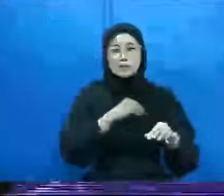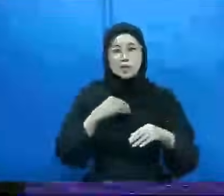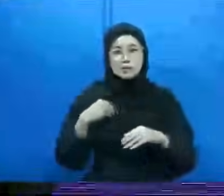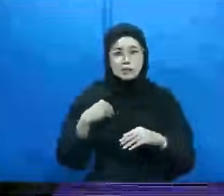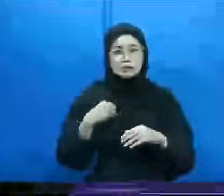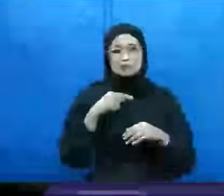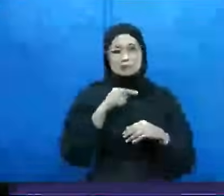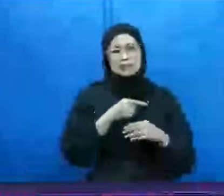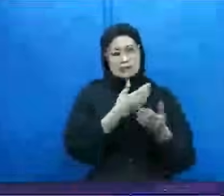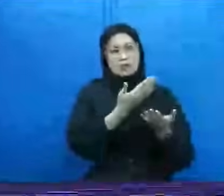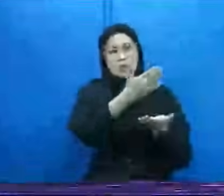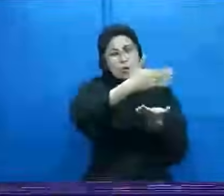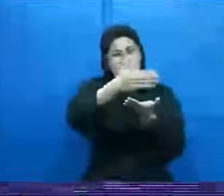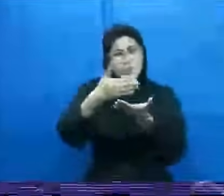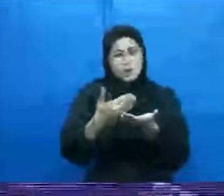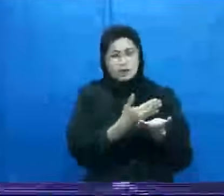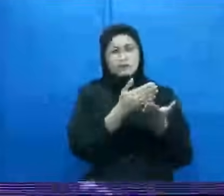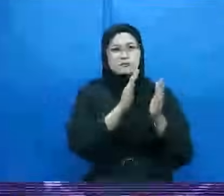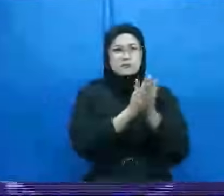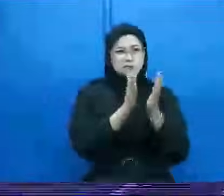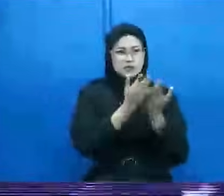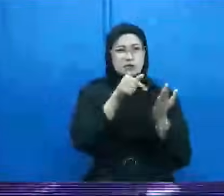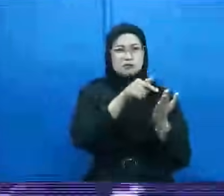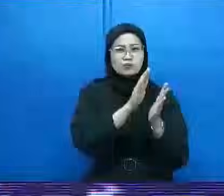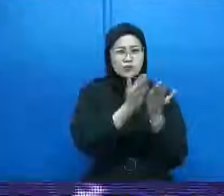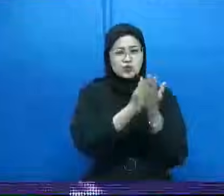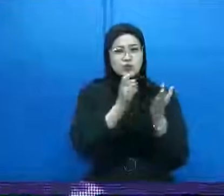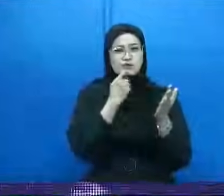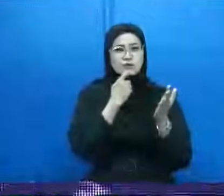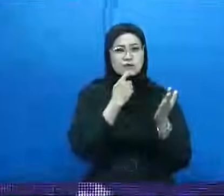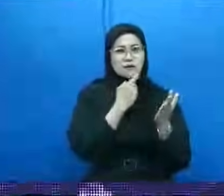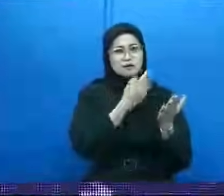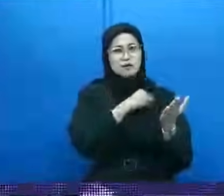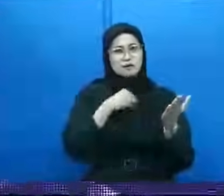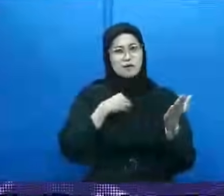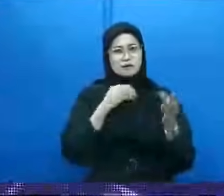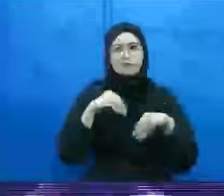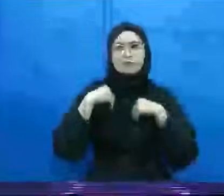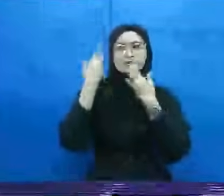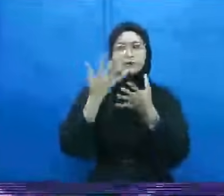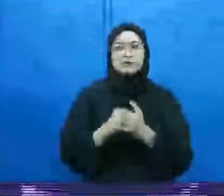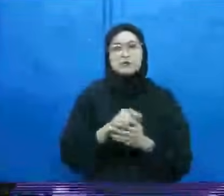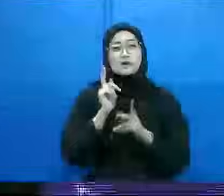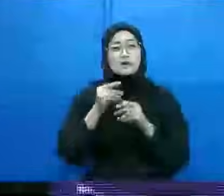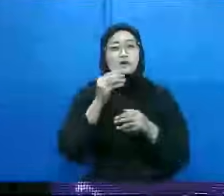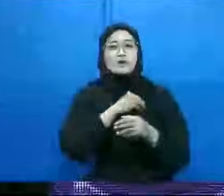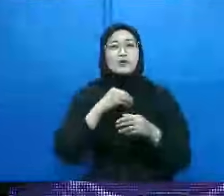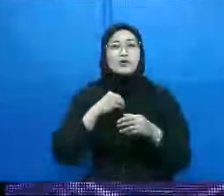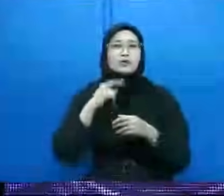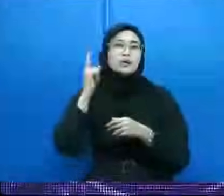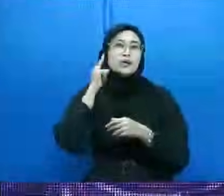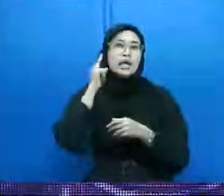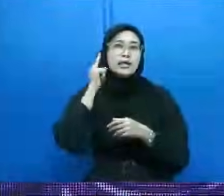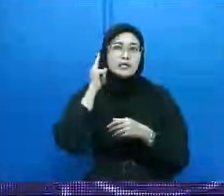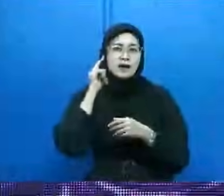Quran tentang kedokteran. Yang dokter mata, keluarkan ayat-ayat mata dalam Al-Quran. Yang dokter telinga, keluarkan ayat-ayat telinga